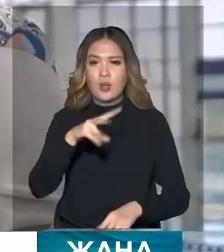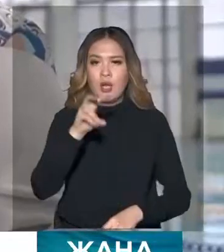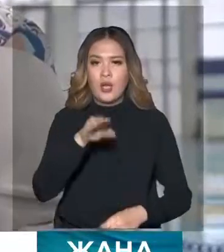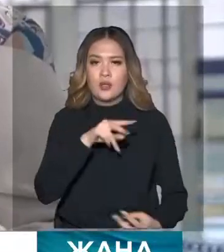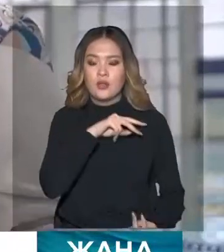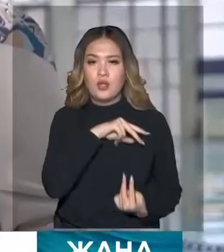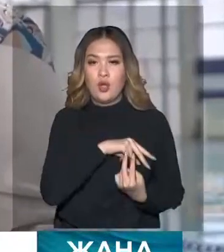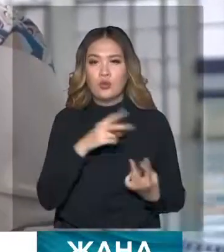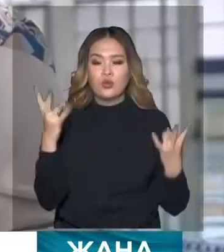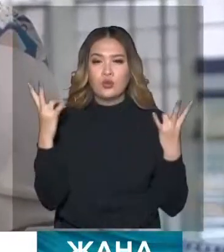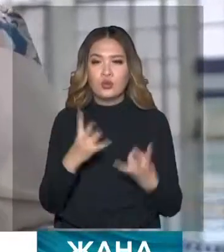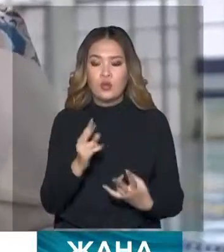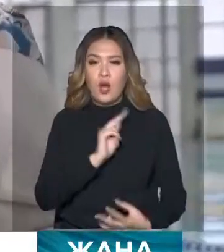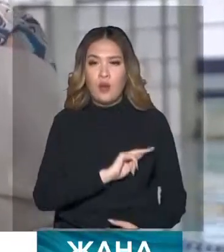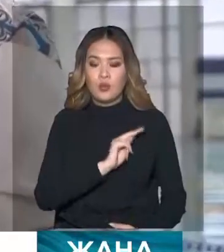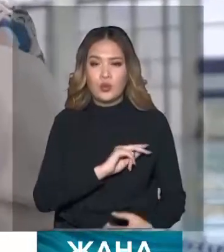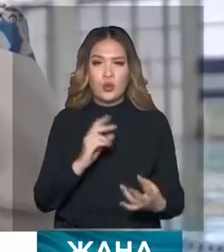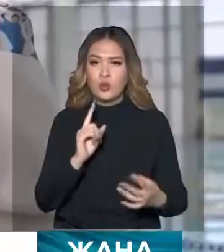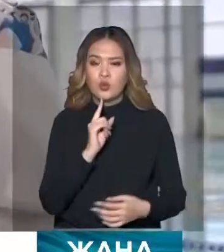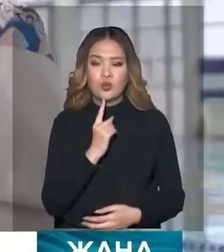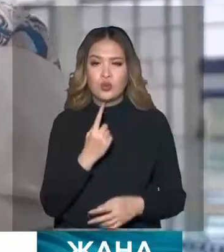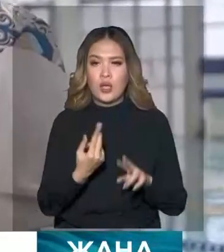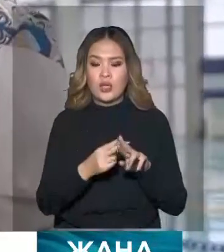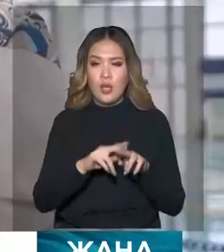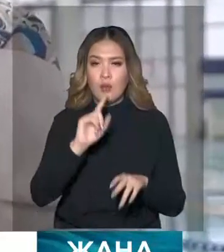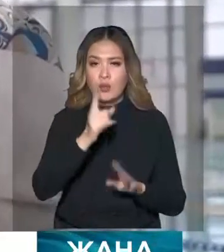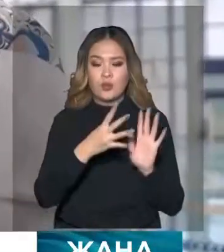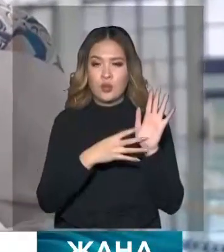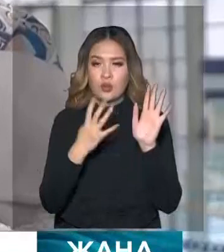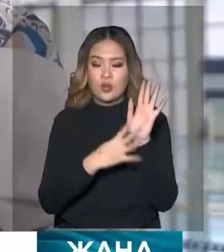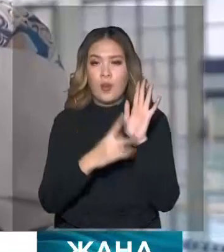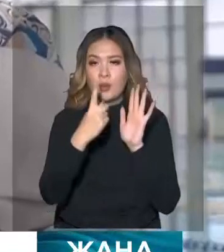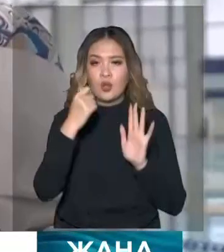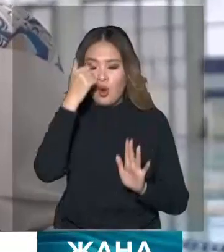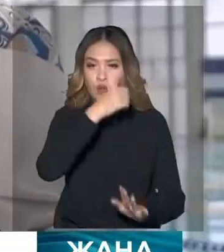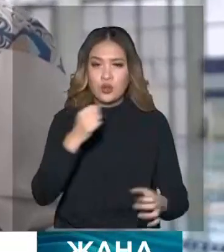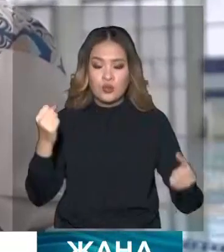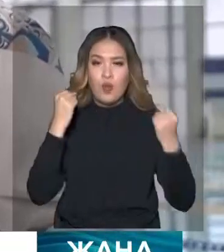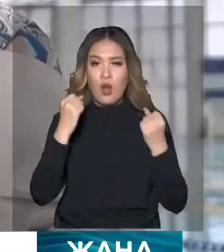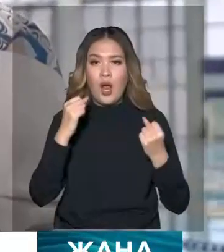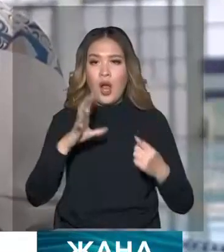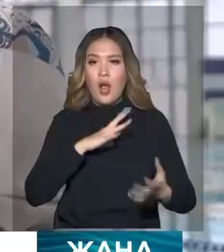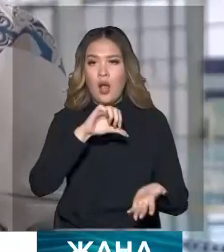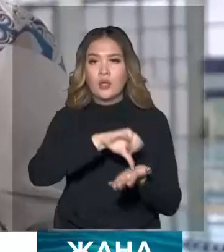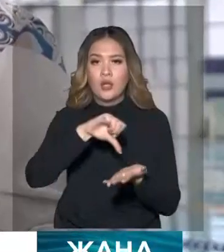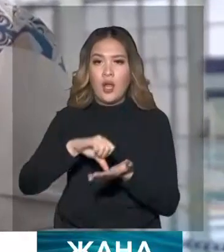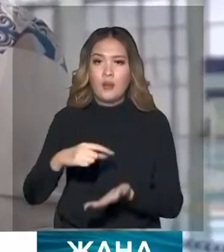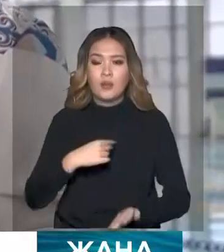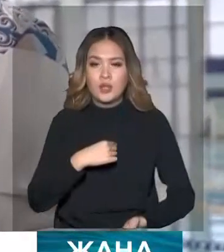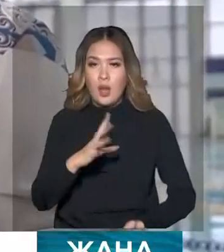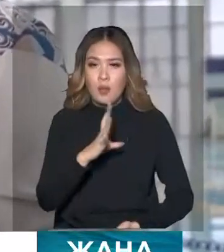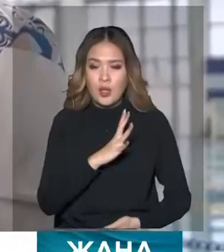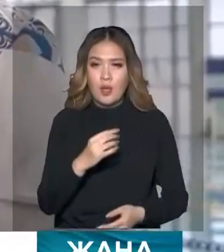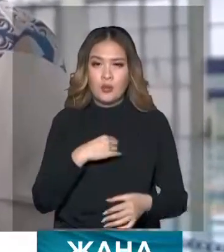еңбек өтілі болуы қажет деген талап қиындау. Себебі 1990 жылдан бері спортпен айналысып келе жатқан мен